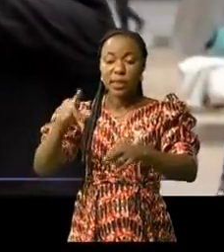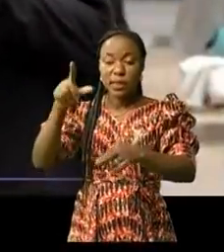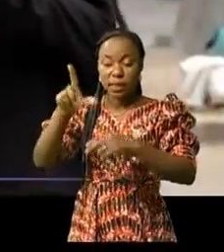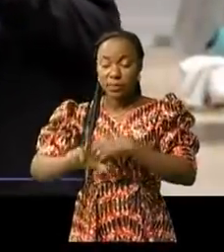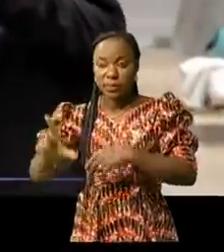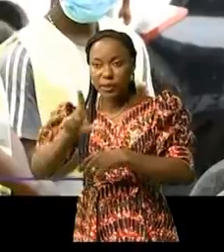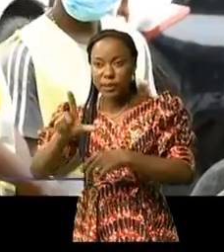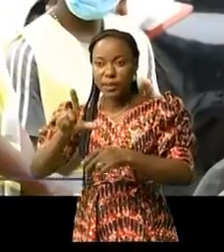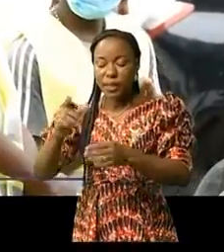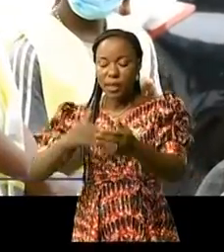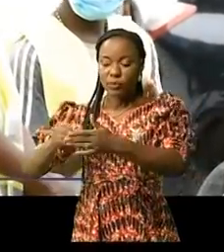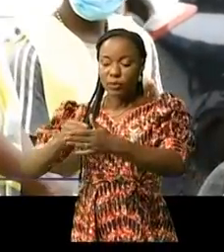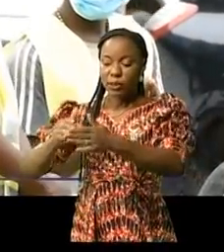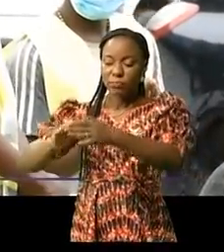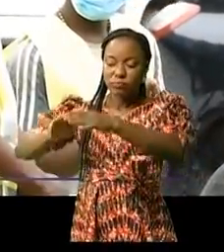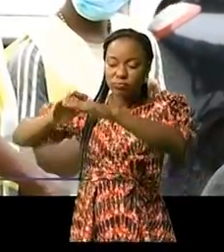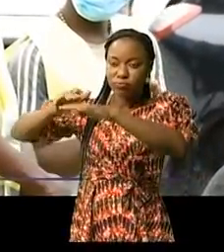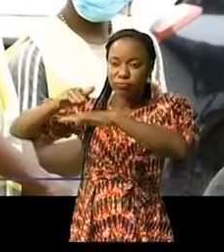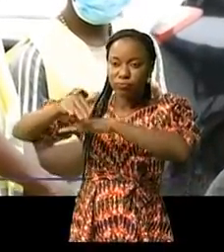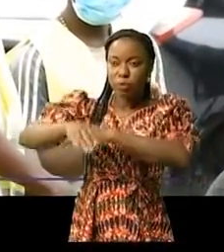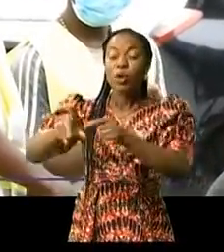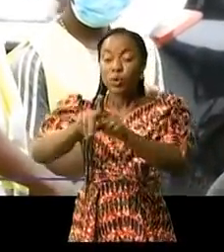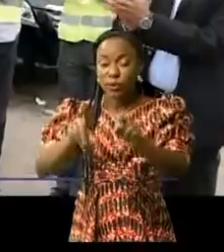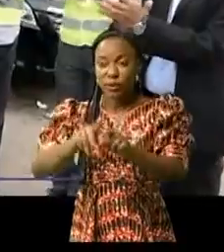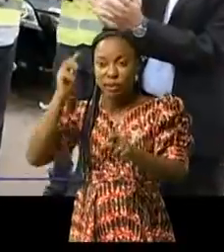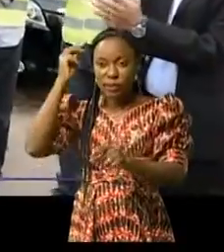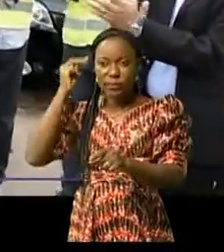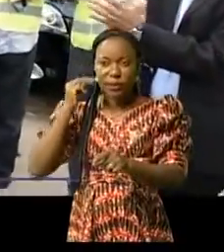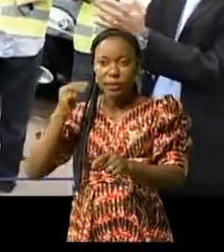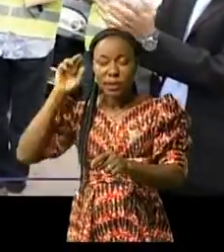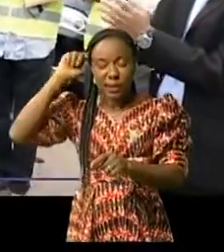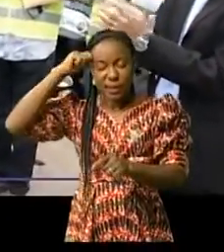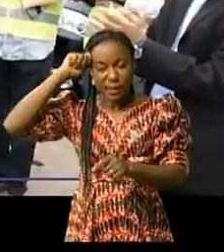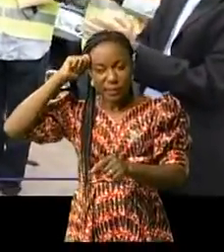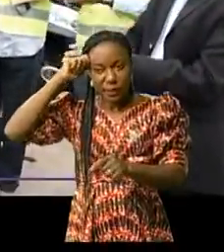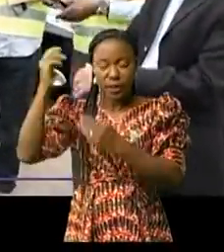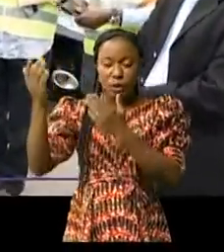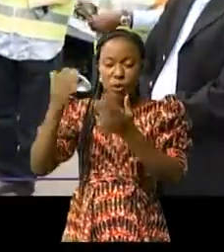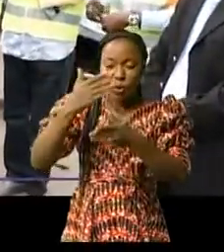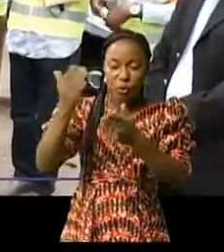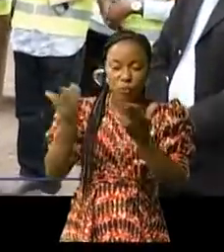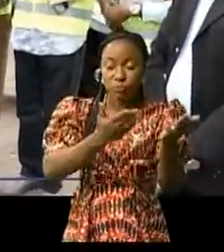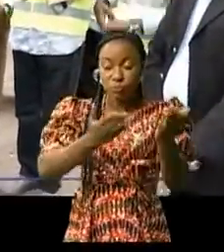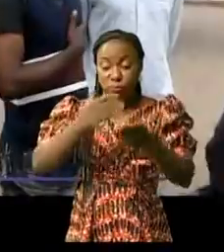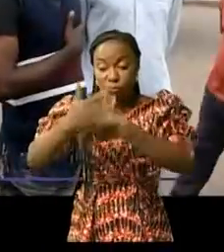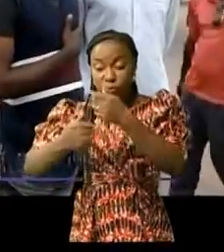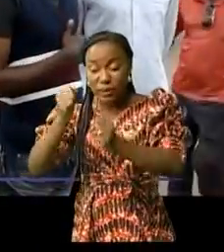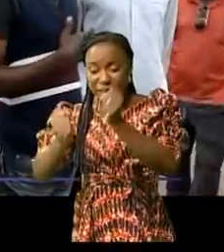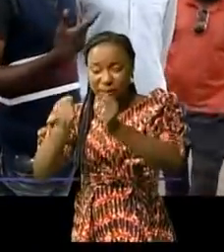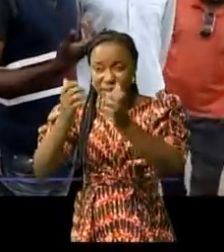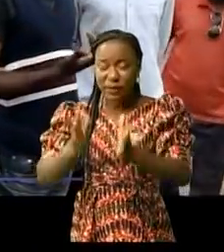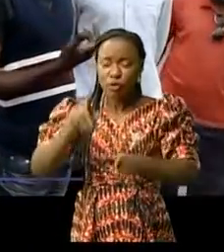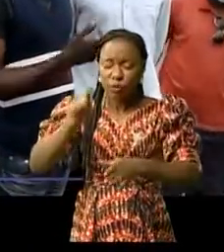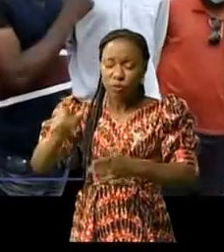ce bouton au cours de cette pause à montgenost qu'aux a rappelé aux conducteurs est coupée terre de véhicules de payer la taxe de stationnement